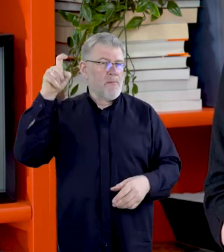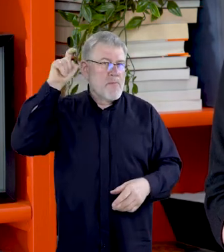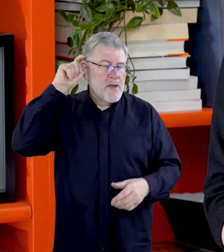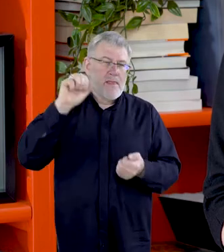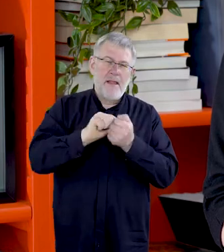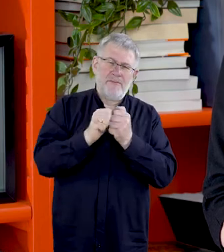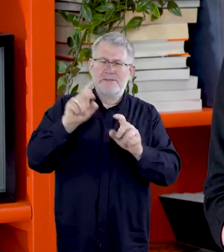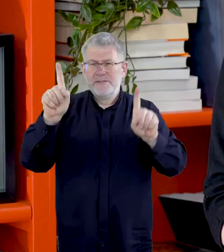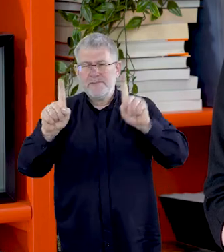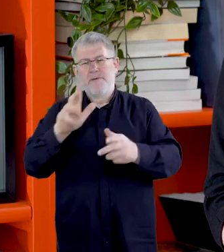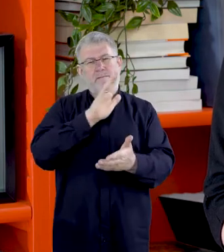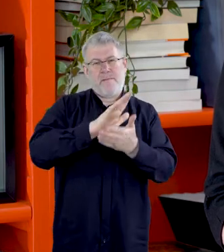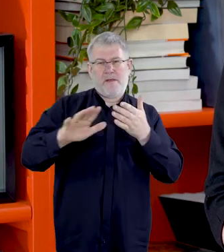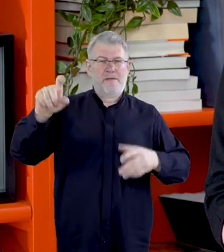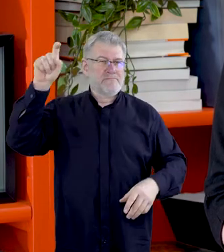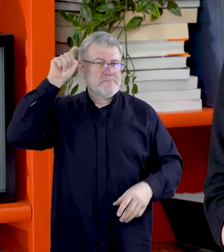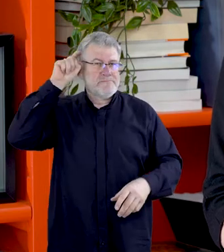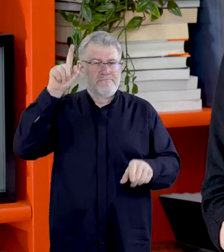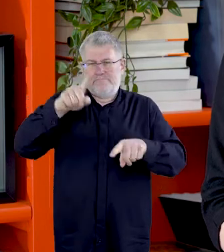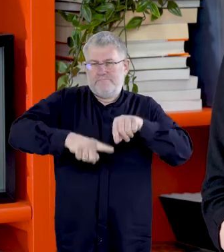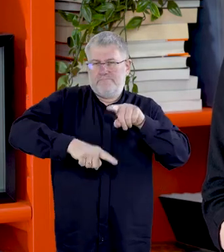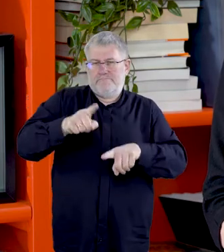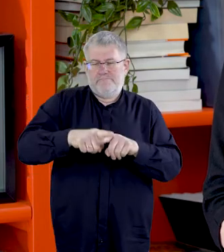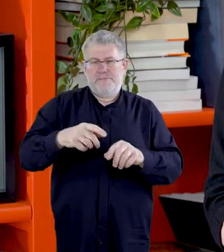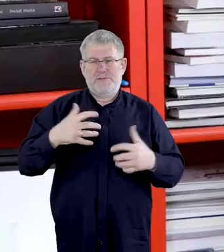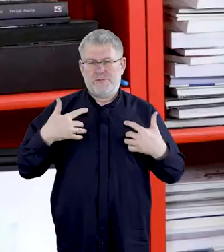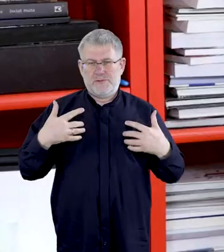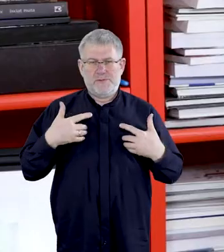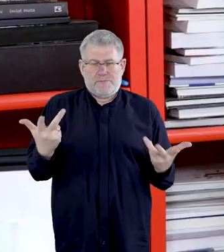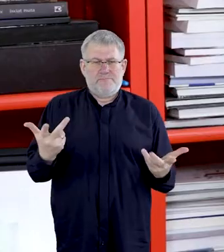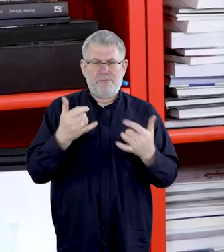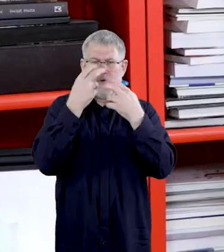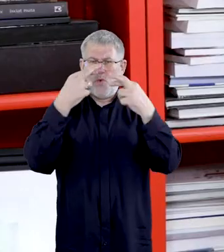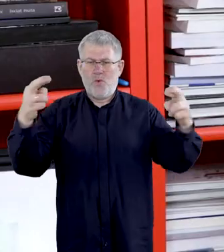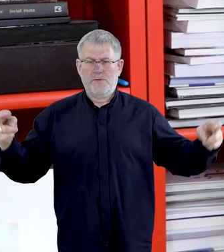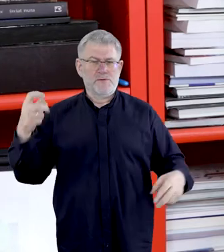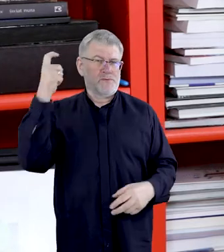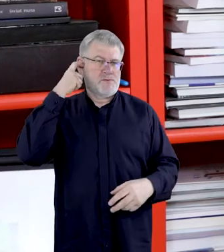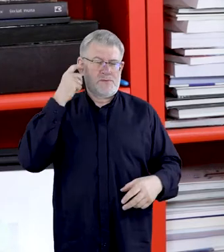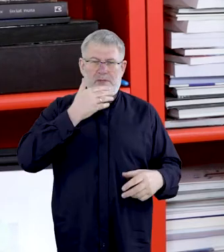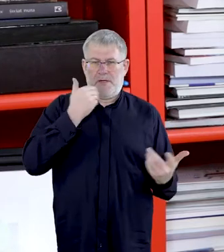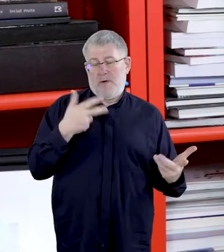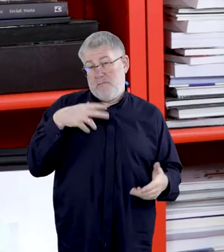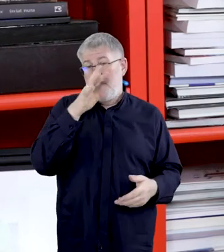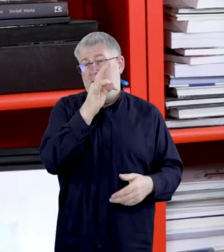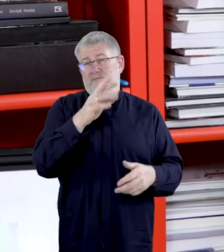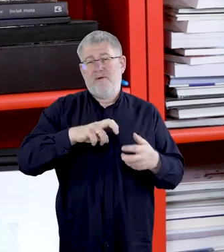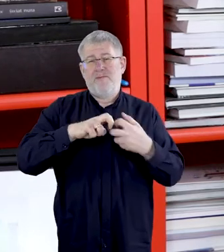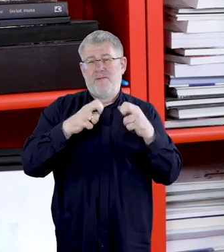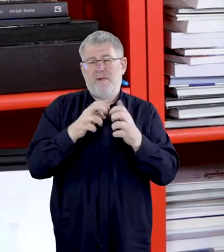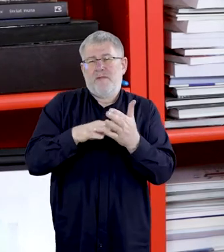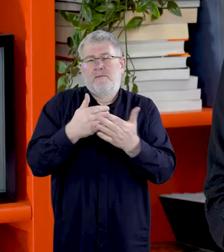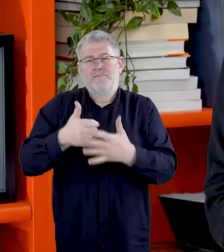aparatów, normalnie funkcjonuje językowo i właściwie się niczym od nas nie różni. Ma jakieś takie swoje problemy, na przykład z rozmową